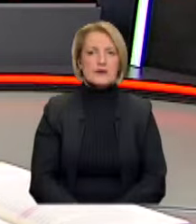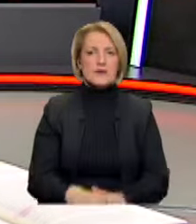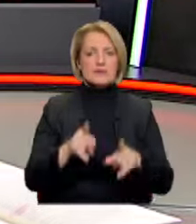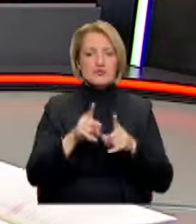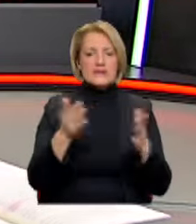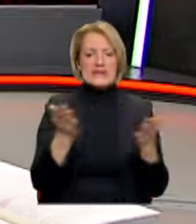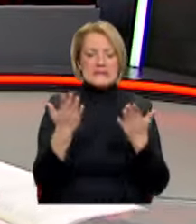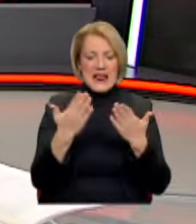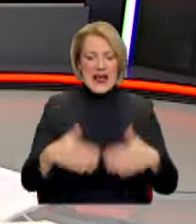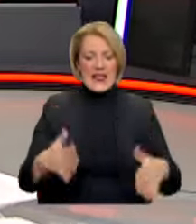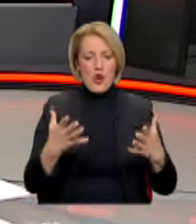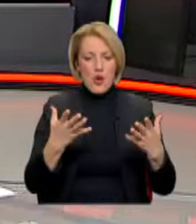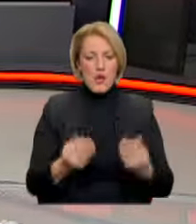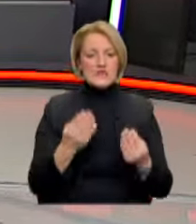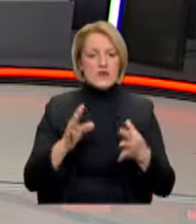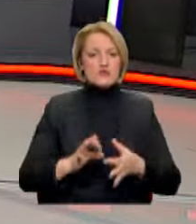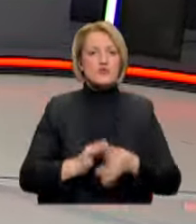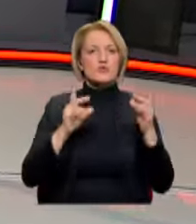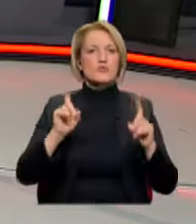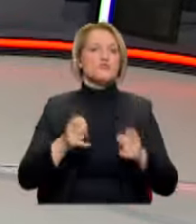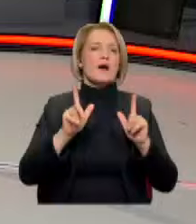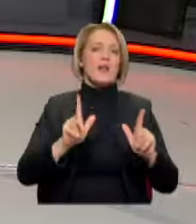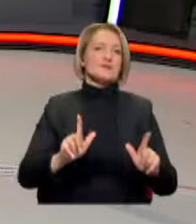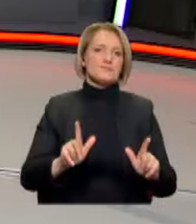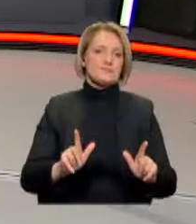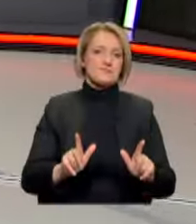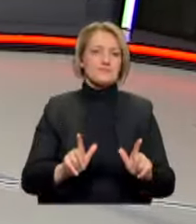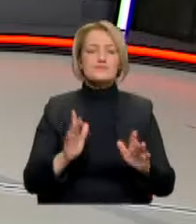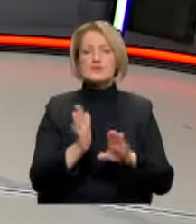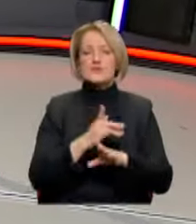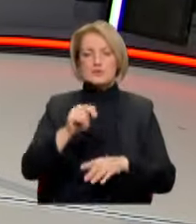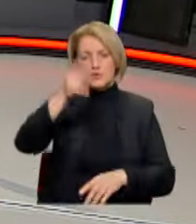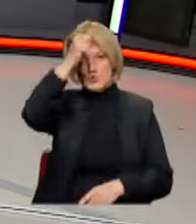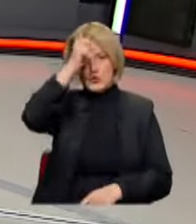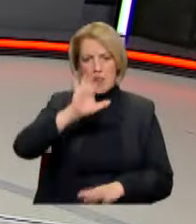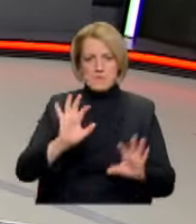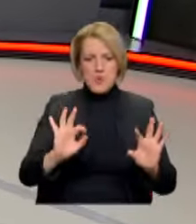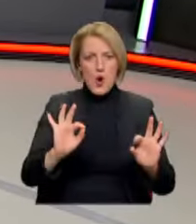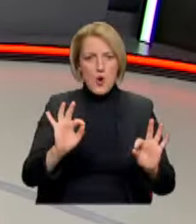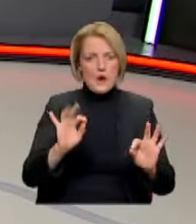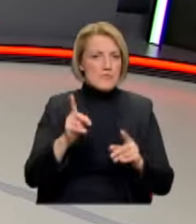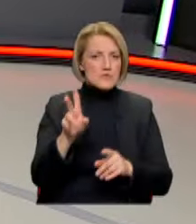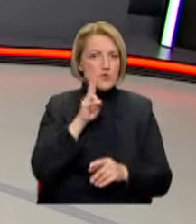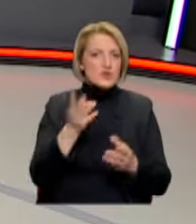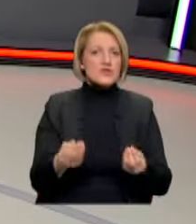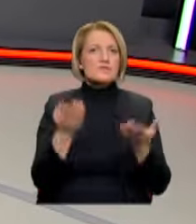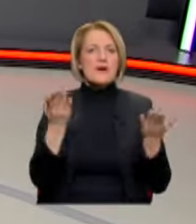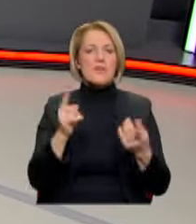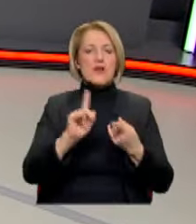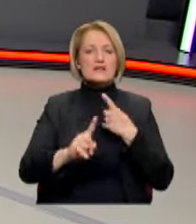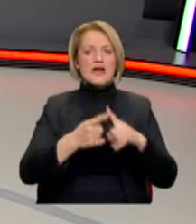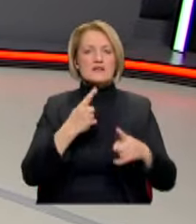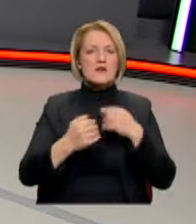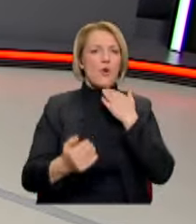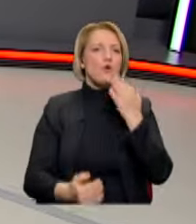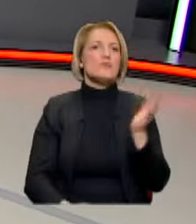bunun nasıl önüne geçilebileceğinin çaresini bulmak lazım. Çünkü bu ülke bu şekilde bir yere varamaz. Böyle siyaset falan